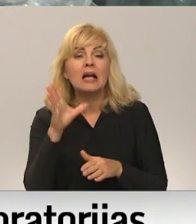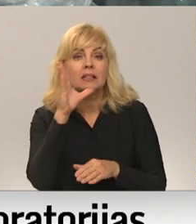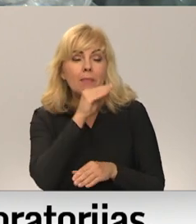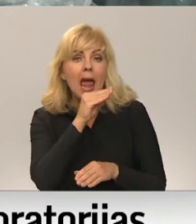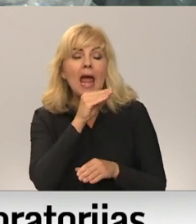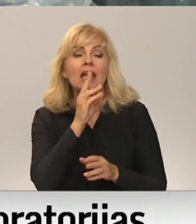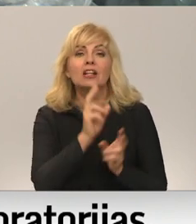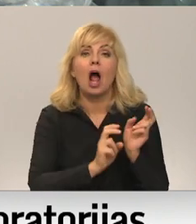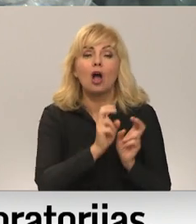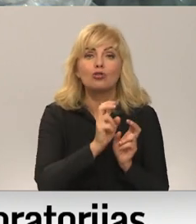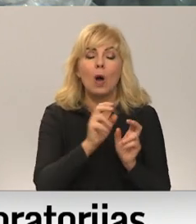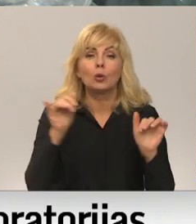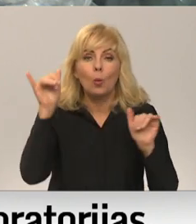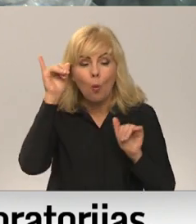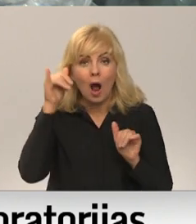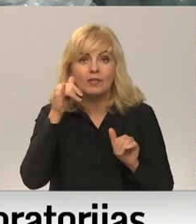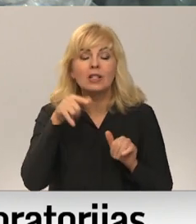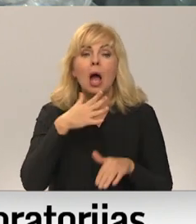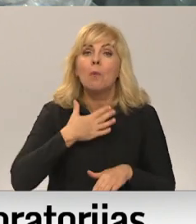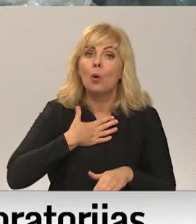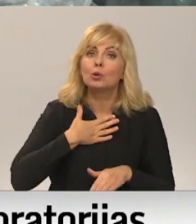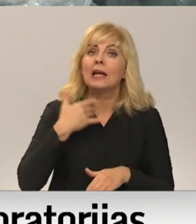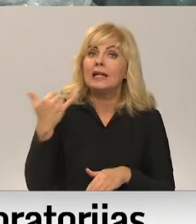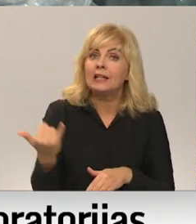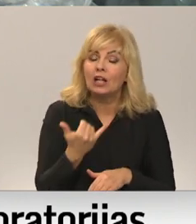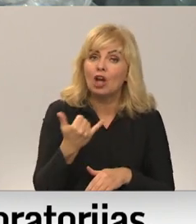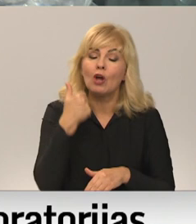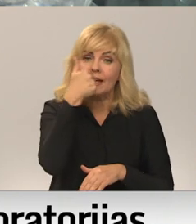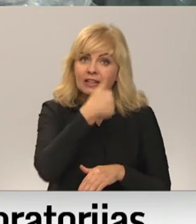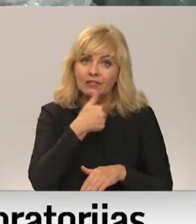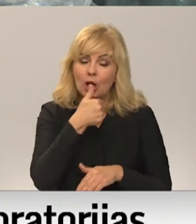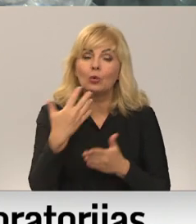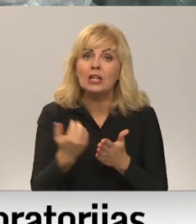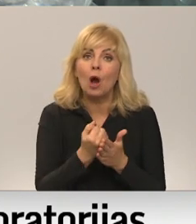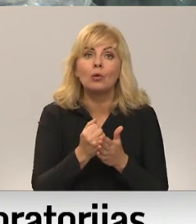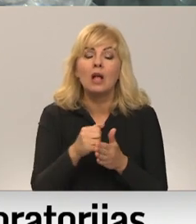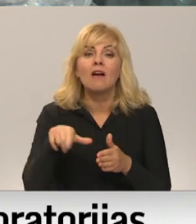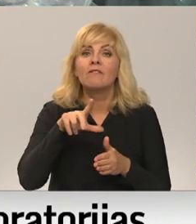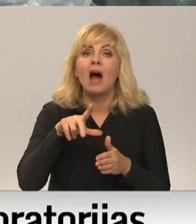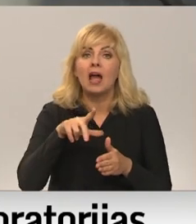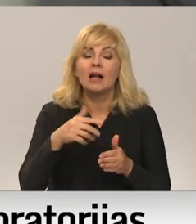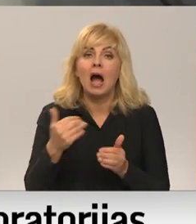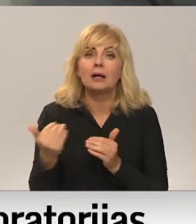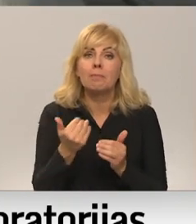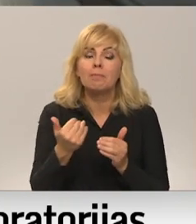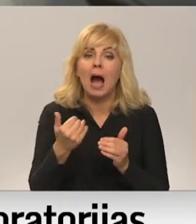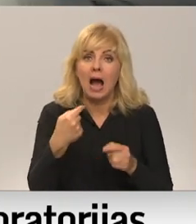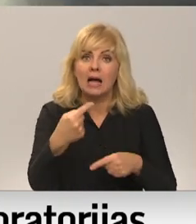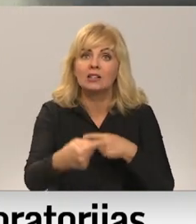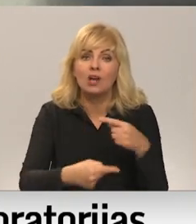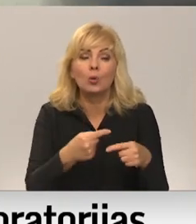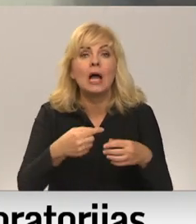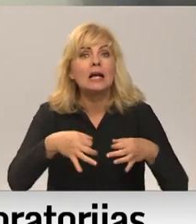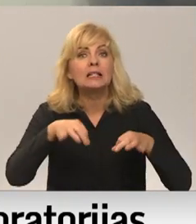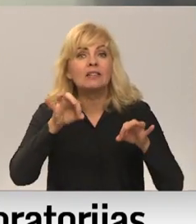kalpo. Bet mēs no mums interesējošajiem individiem varam iegūt daudz pēcnācējus. Sevišķi svarīgi tas